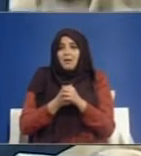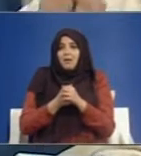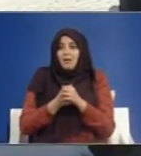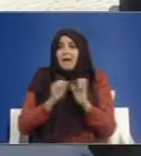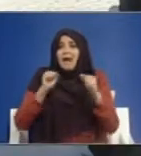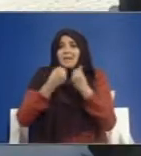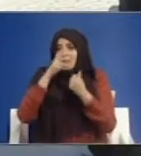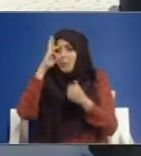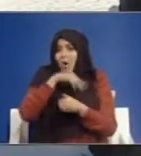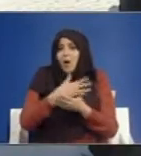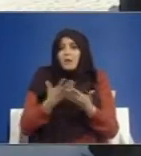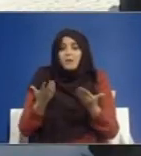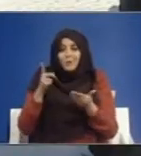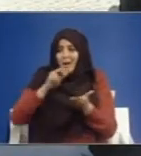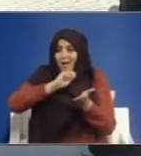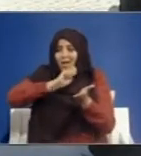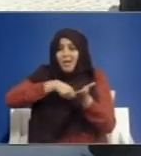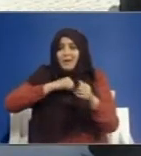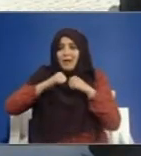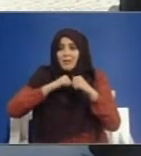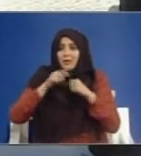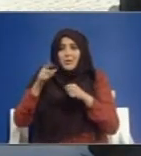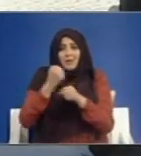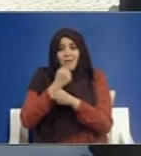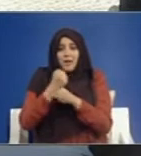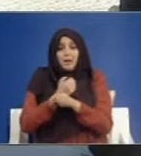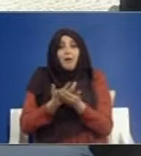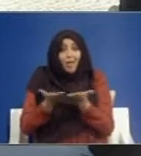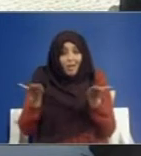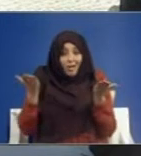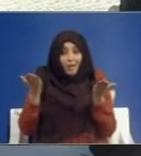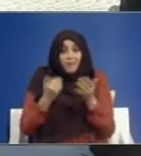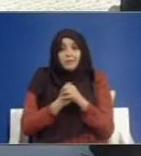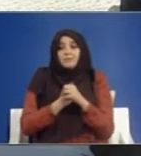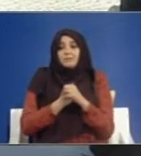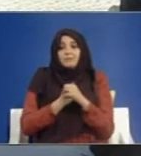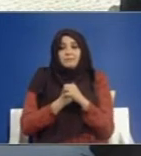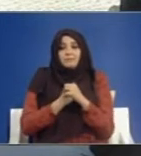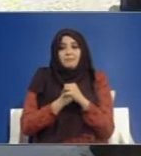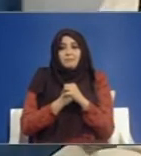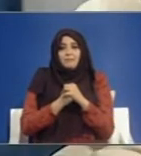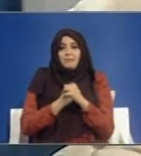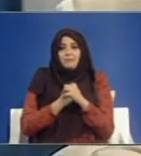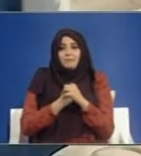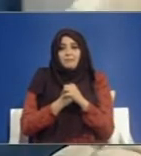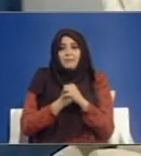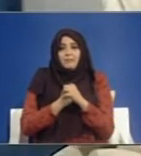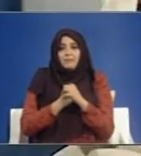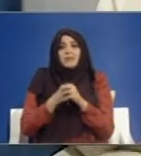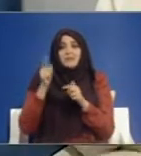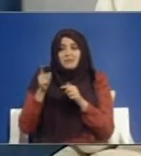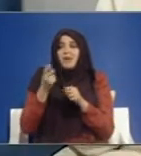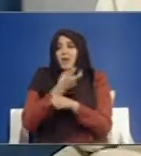دحسته مات، وانت راك زورت عليه باللي راه في العمل وراه صح. فإذن هنا راه فيه خطورة،